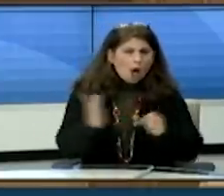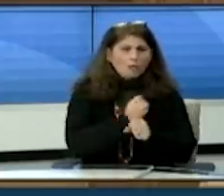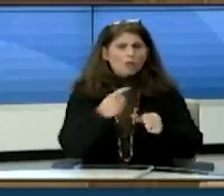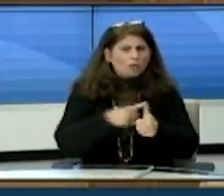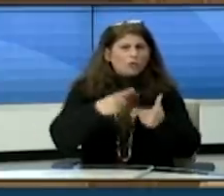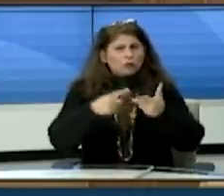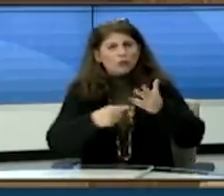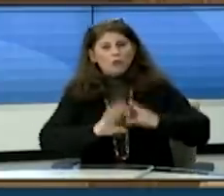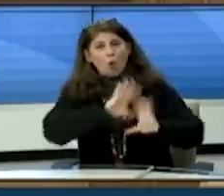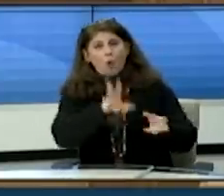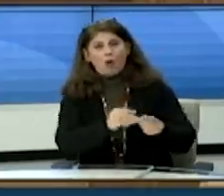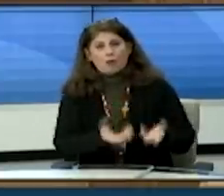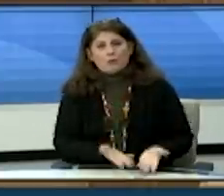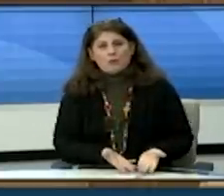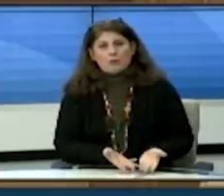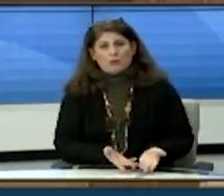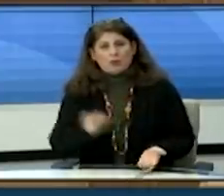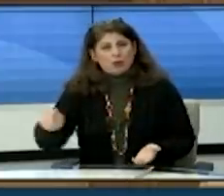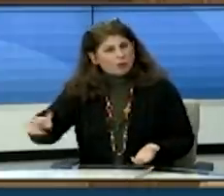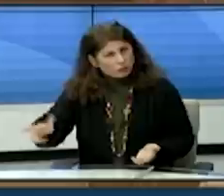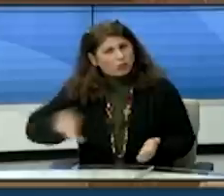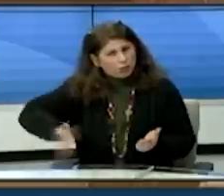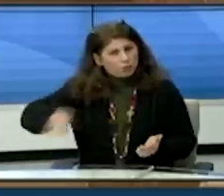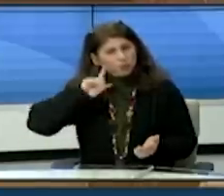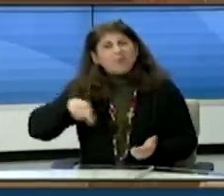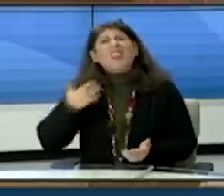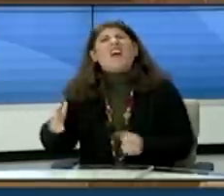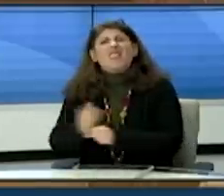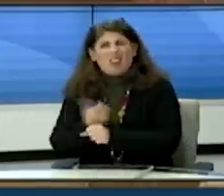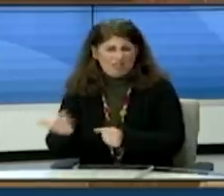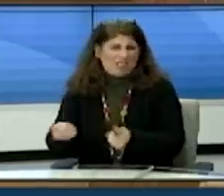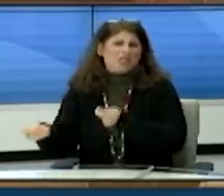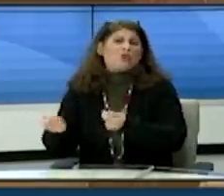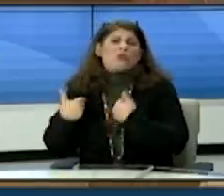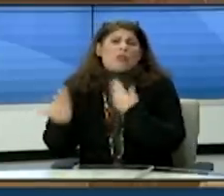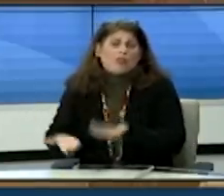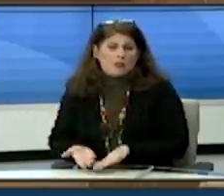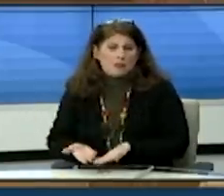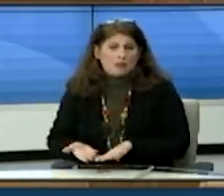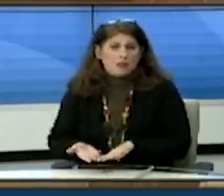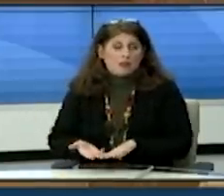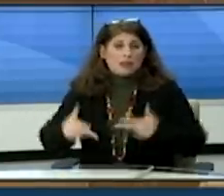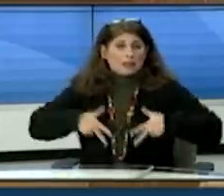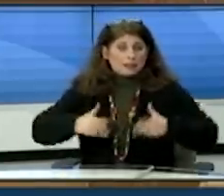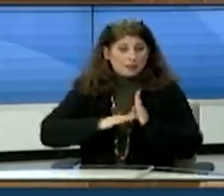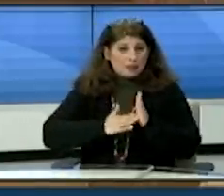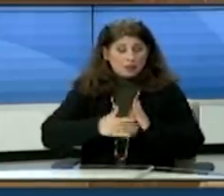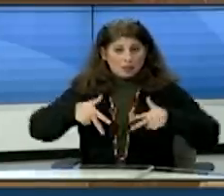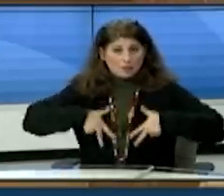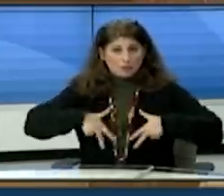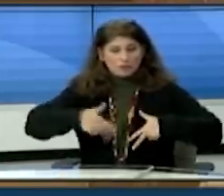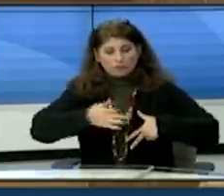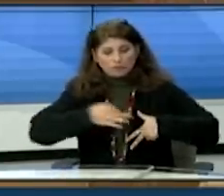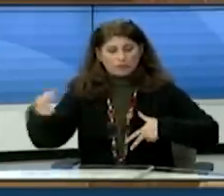Αστοχίες, για παράδειγμα, δεν είδαμε όταν οι κρατικές υπηρεσίες, τα Υπουργεία σας, σε